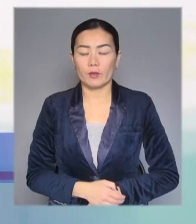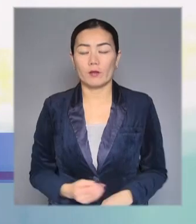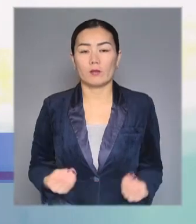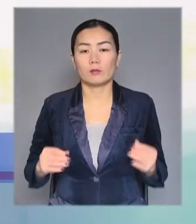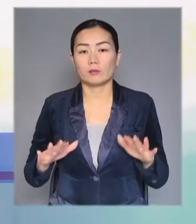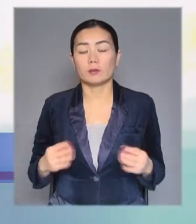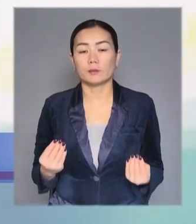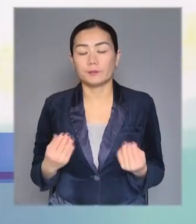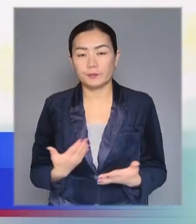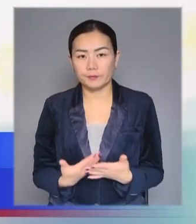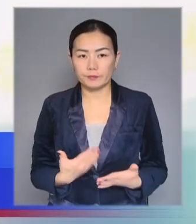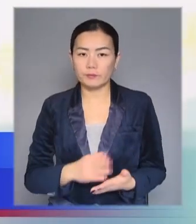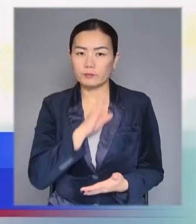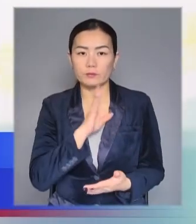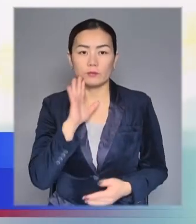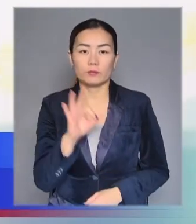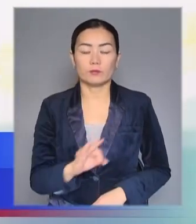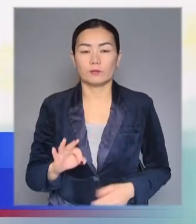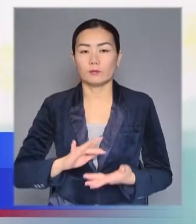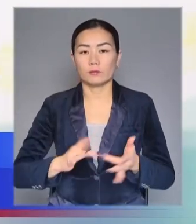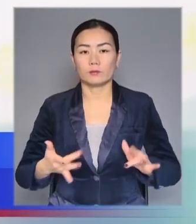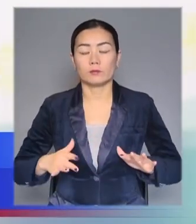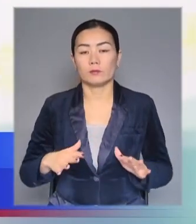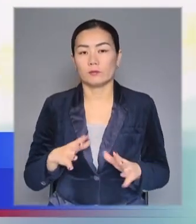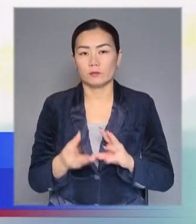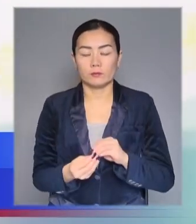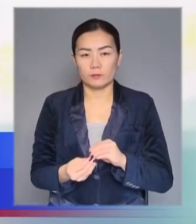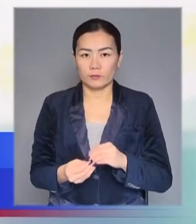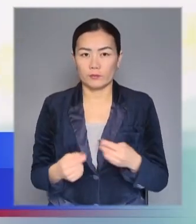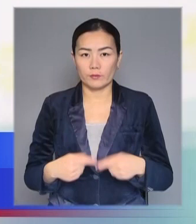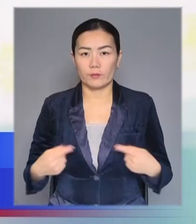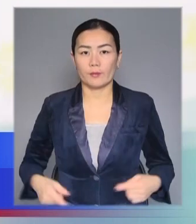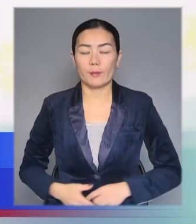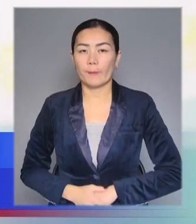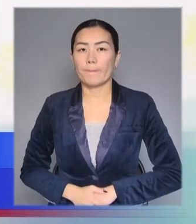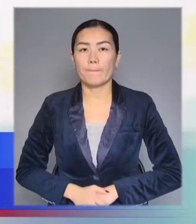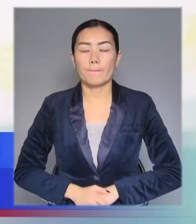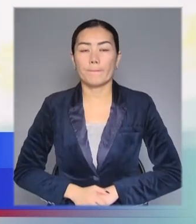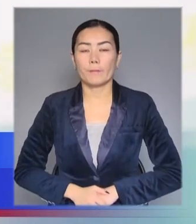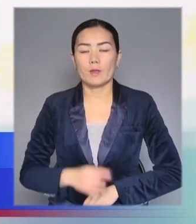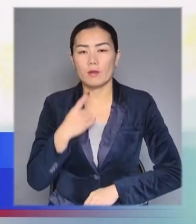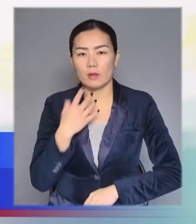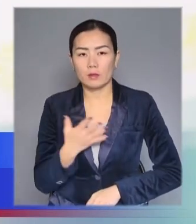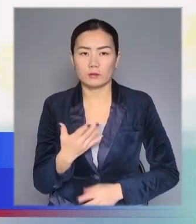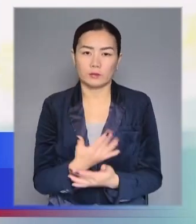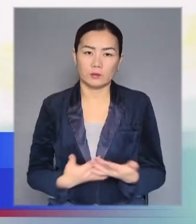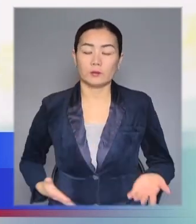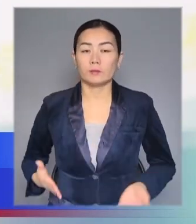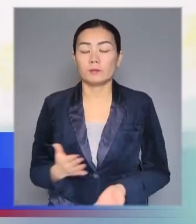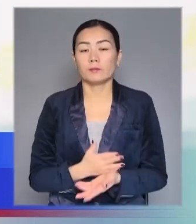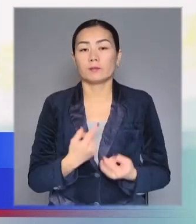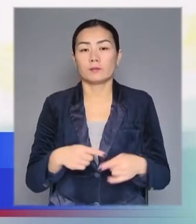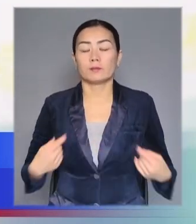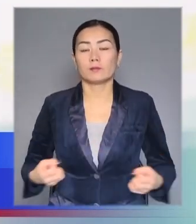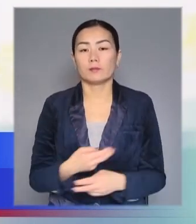мәртебесі. Бүгінгі күні өздеріңіз білесіздер, әлеуметтік желіде де жақсы жаңа баяндамалар беріліп жатыр. Әр